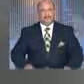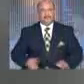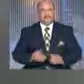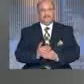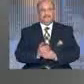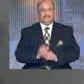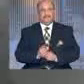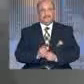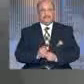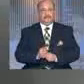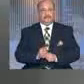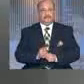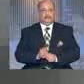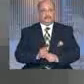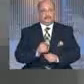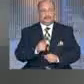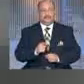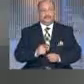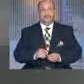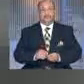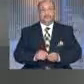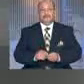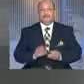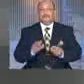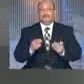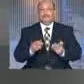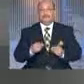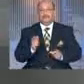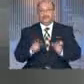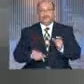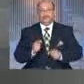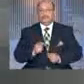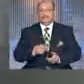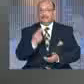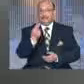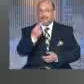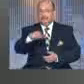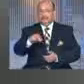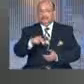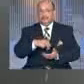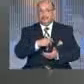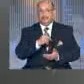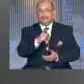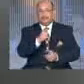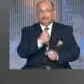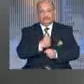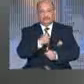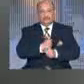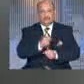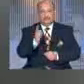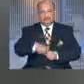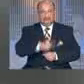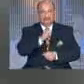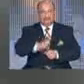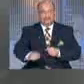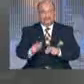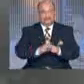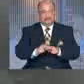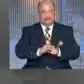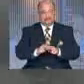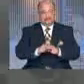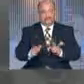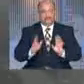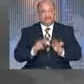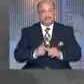أي معاملات هذا اليوم رجح خيار الإضراب مع وجود مساعي للاجتماع بأعضاء التأسيس لإعادة